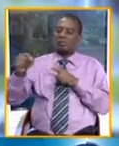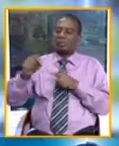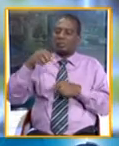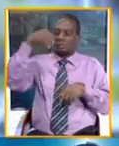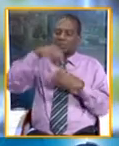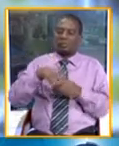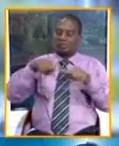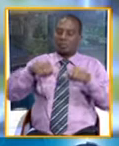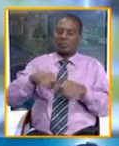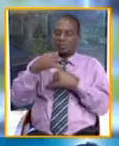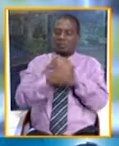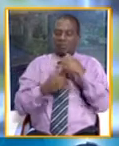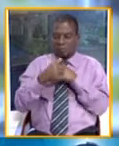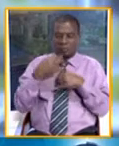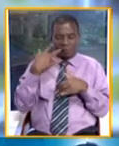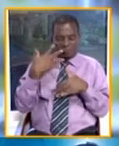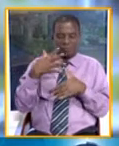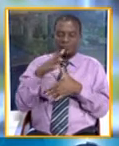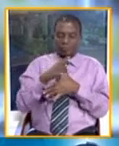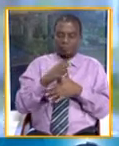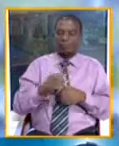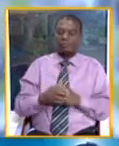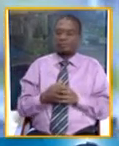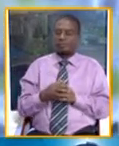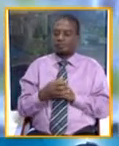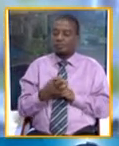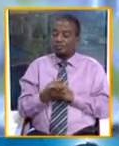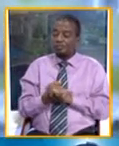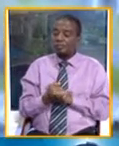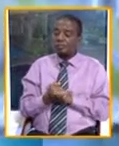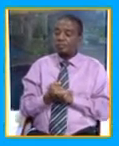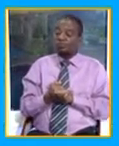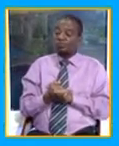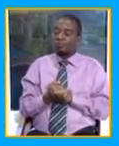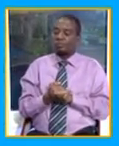l'est du pays. Les explications de Alexis Ouedraogo.